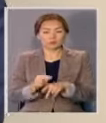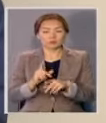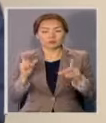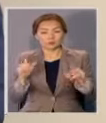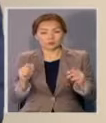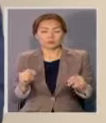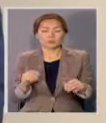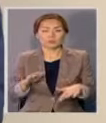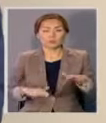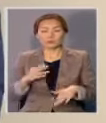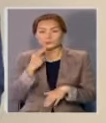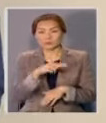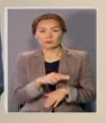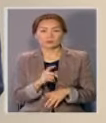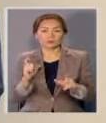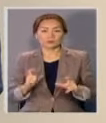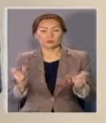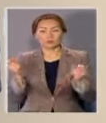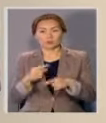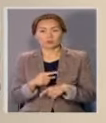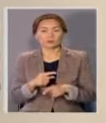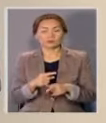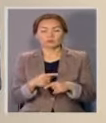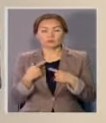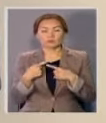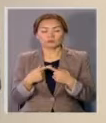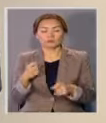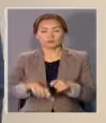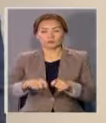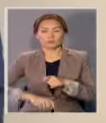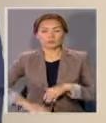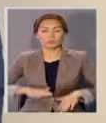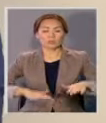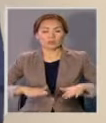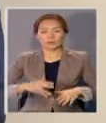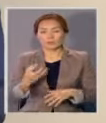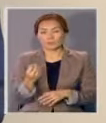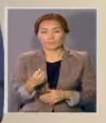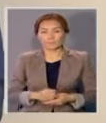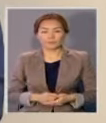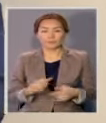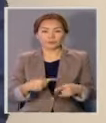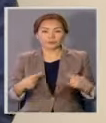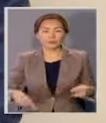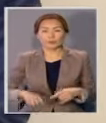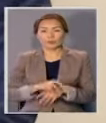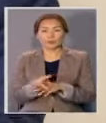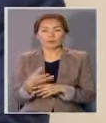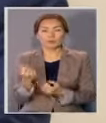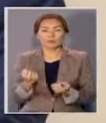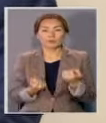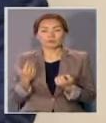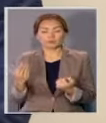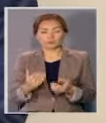және келіп түсетін жүктің сапасы мен массасын анықтауға мүмкіндік беретін таразыға тарту және басқа жабдығы сондай ақ